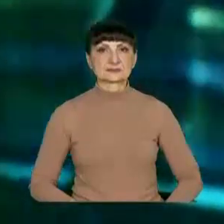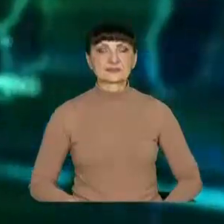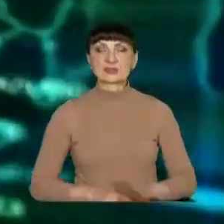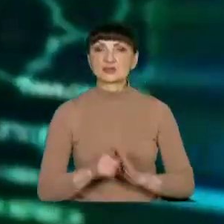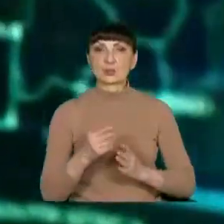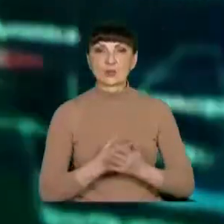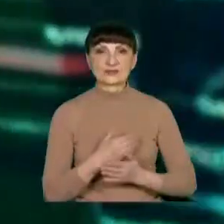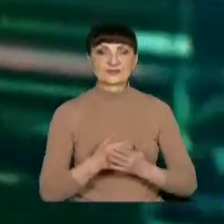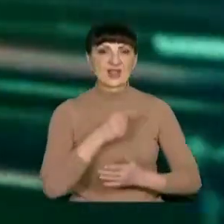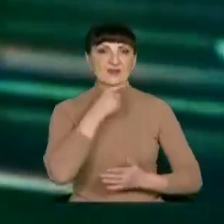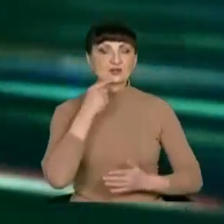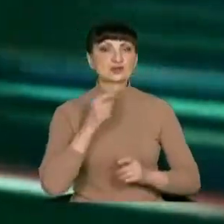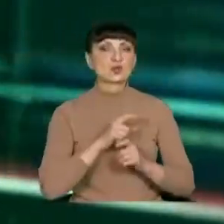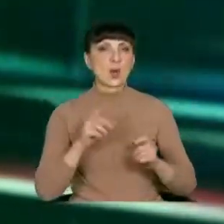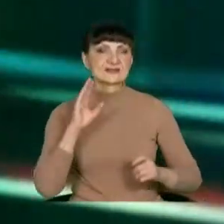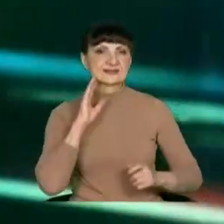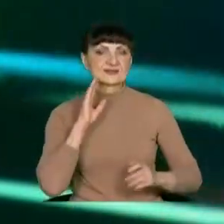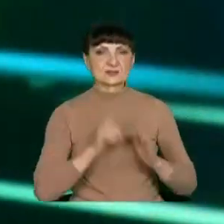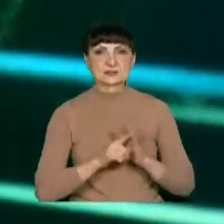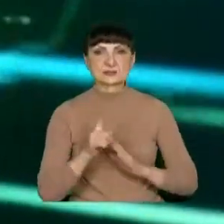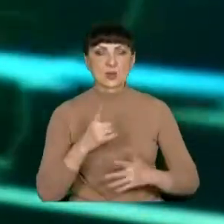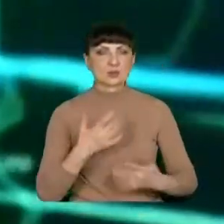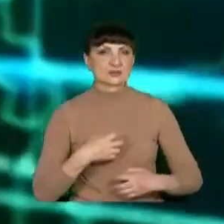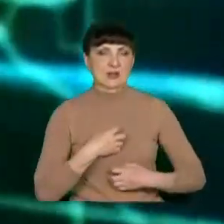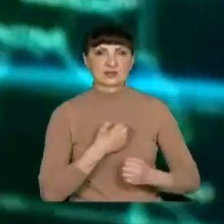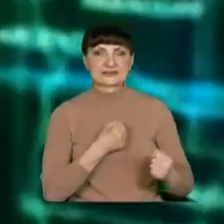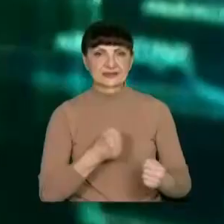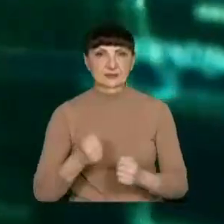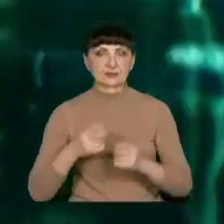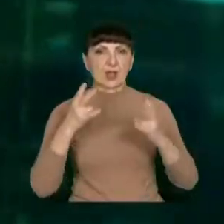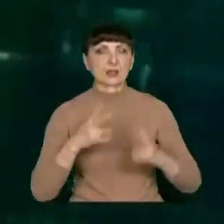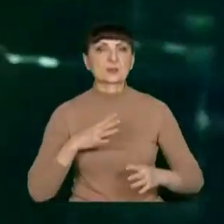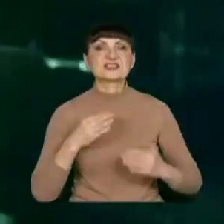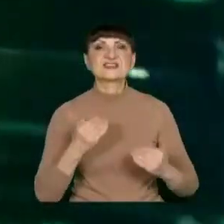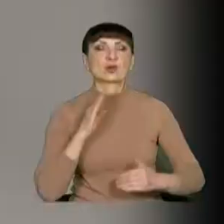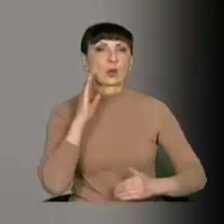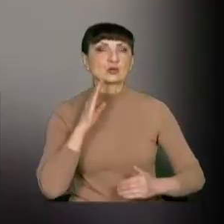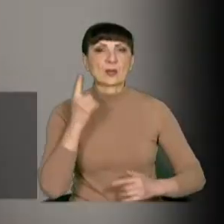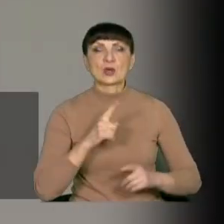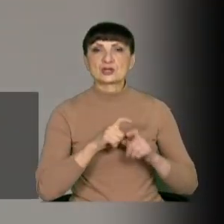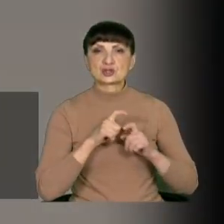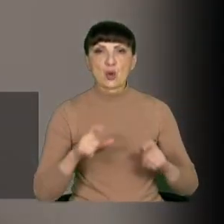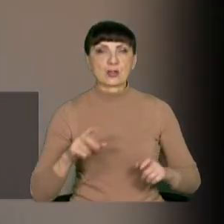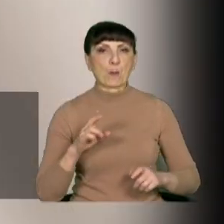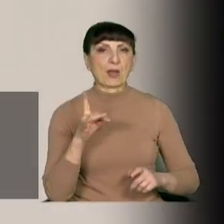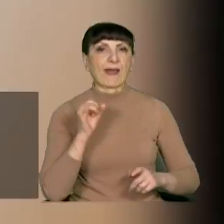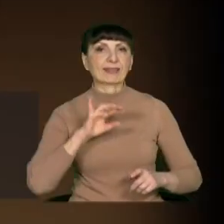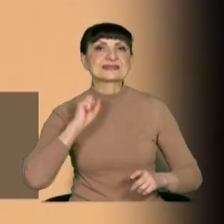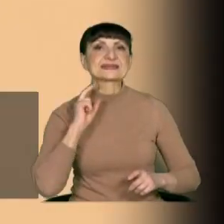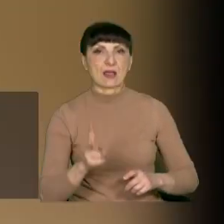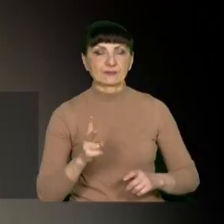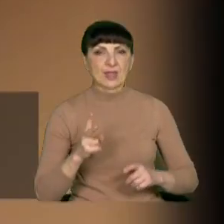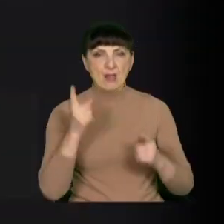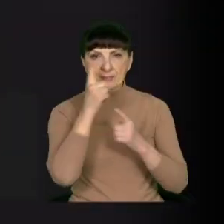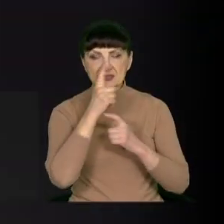Начинаем выпуск. В России школьница устроила смертельную стрельбу. Трагедия произошла сегодня утром в одной из школ Брянска. По данным местных